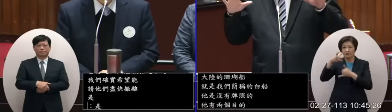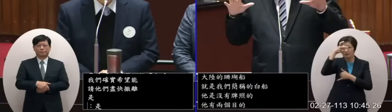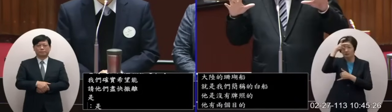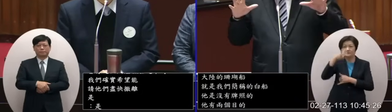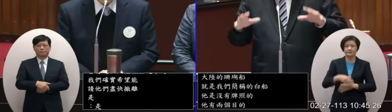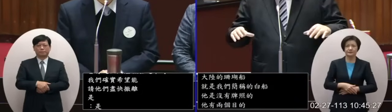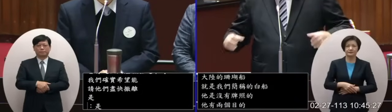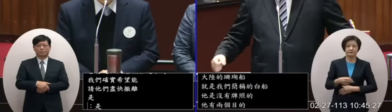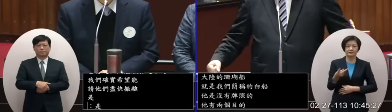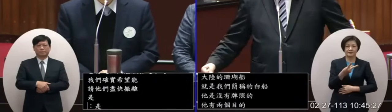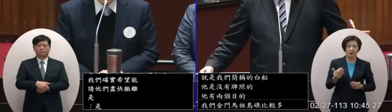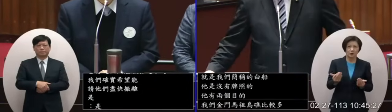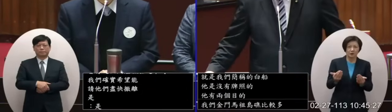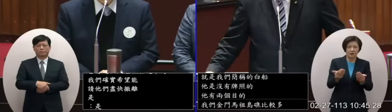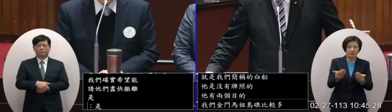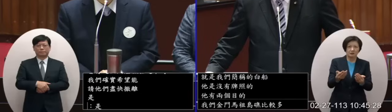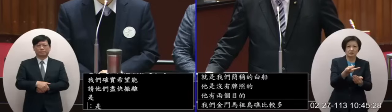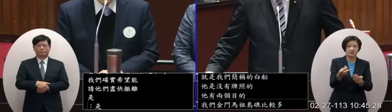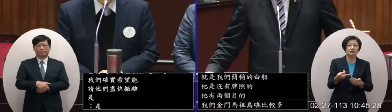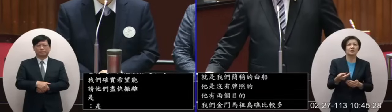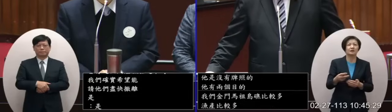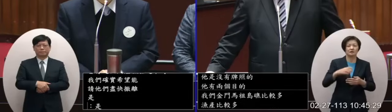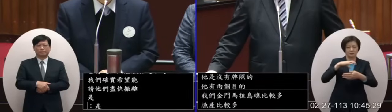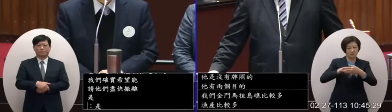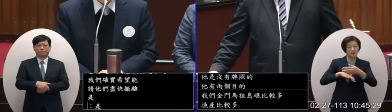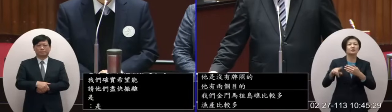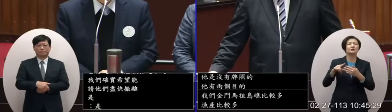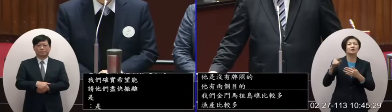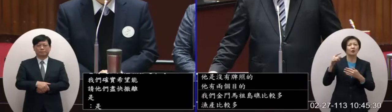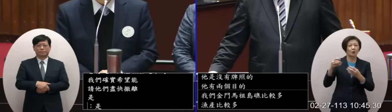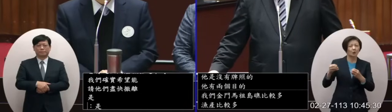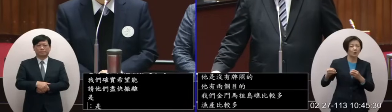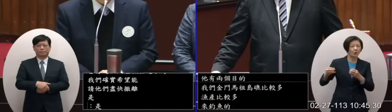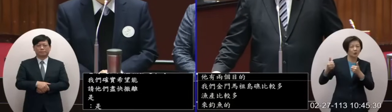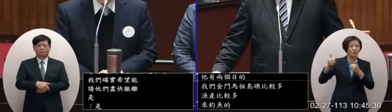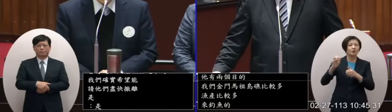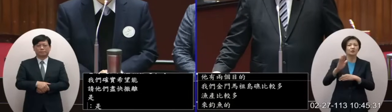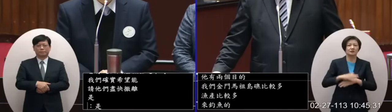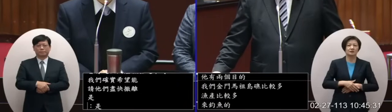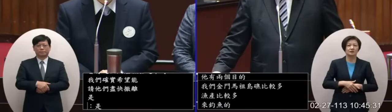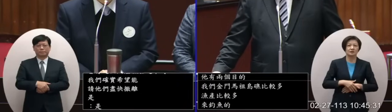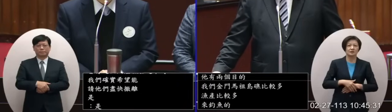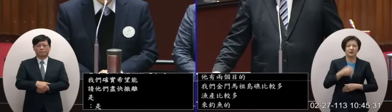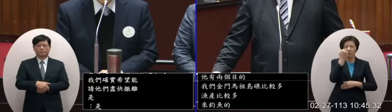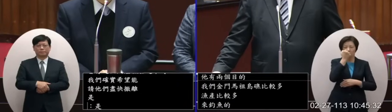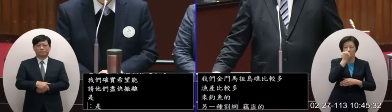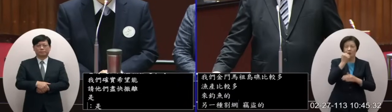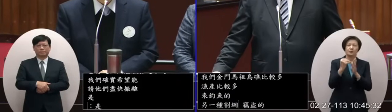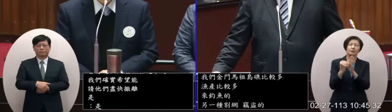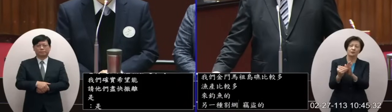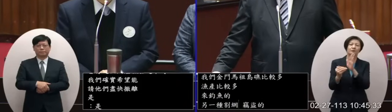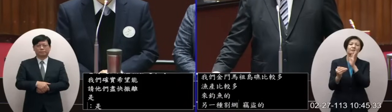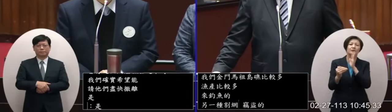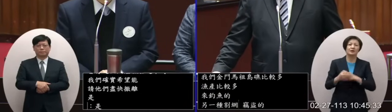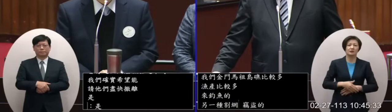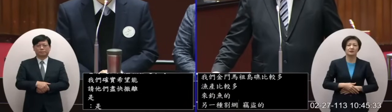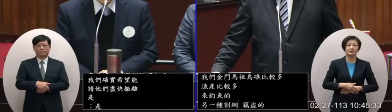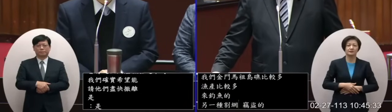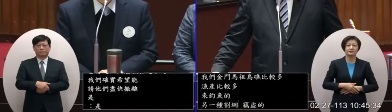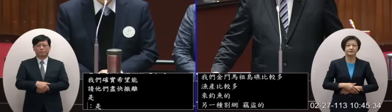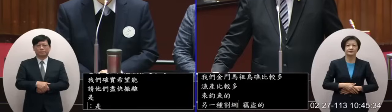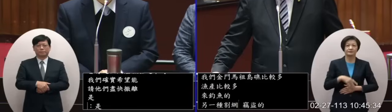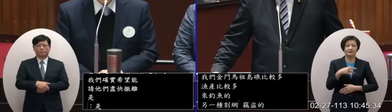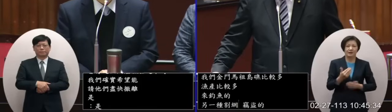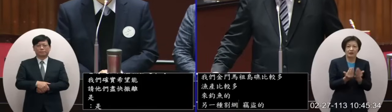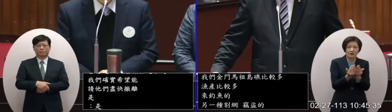在台面下都有默契，啊，都有默契，是共同打击犯罪跟取缔的目标。但是